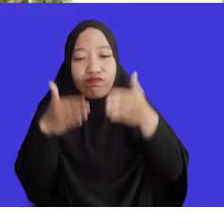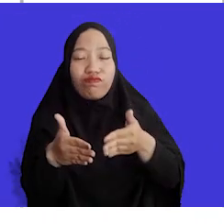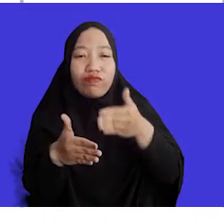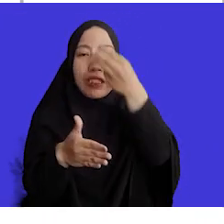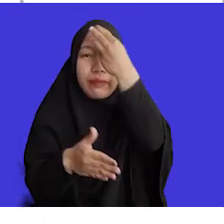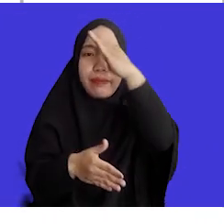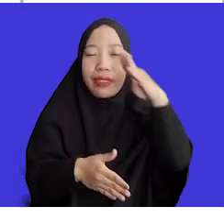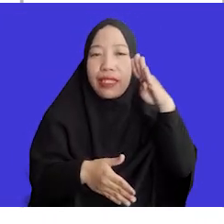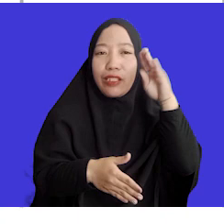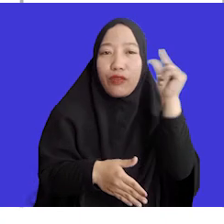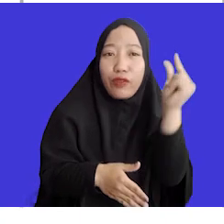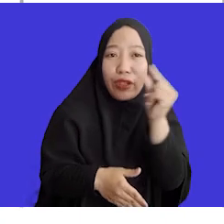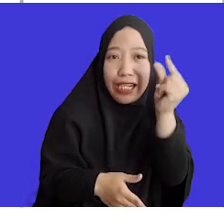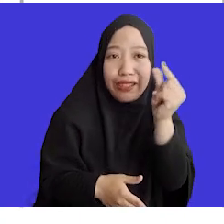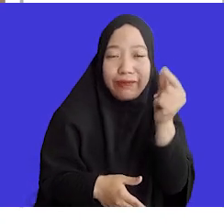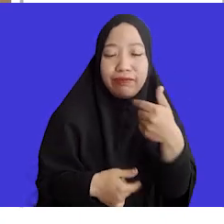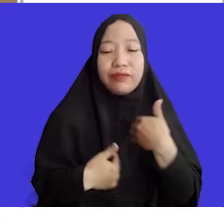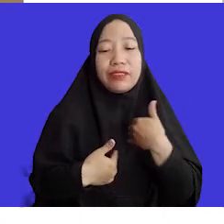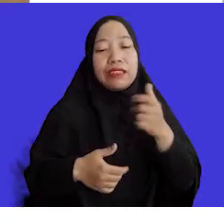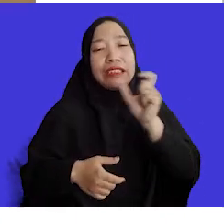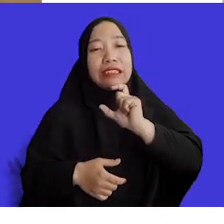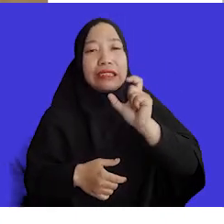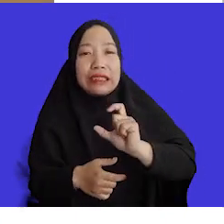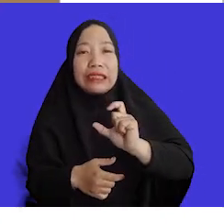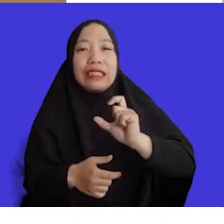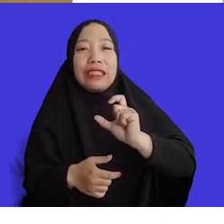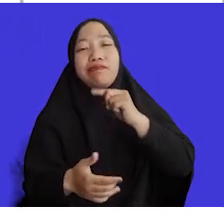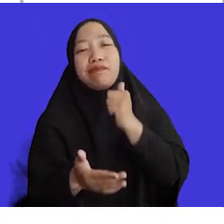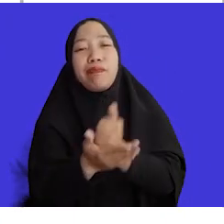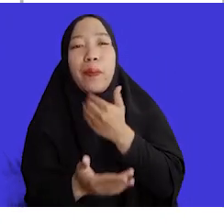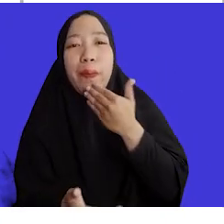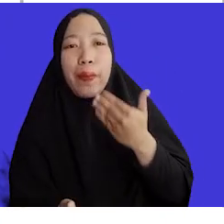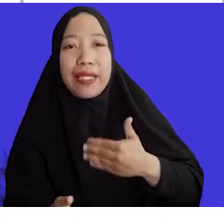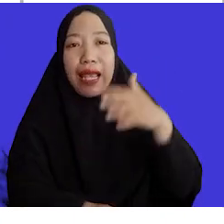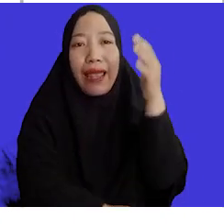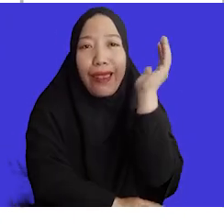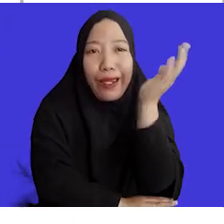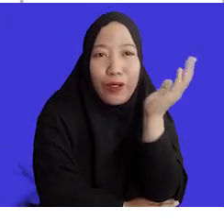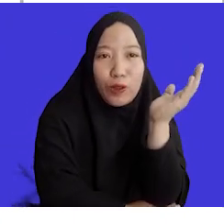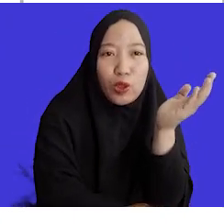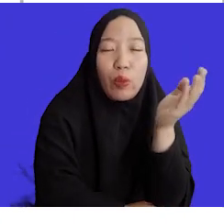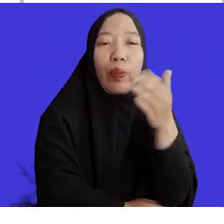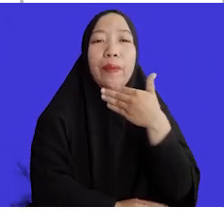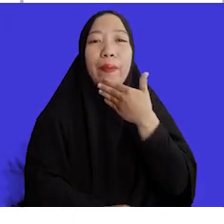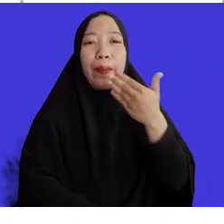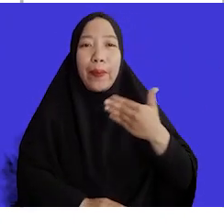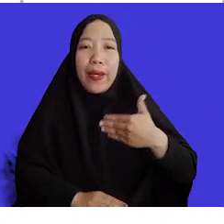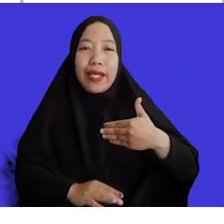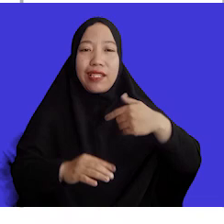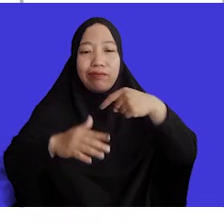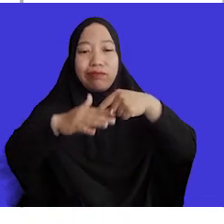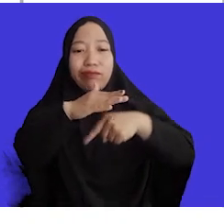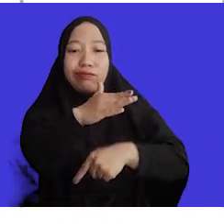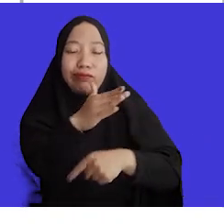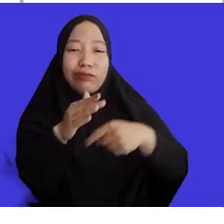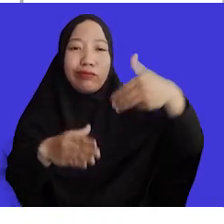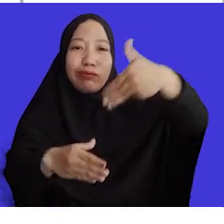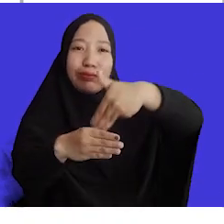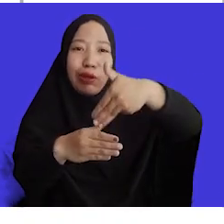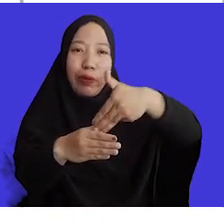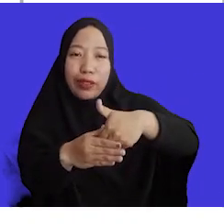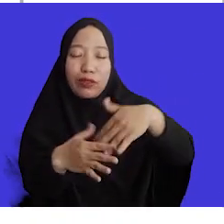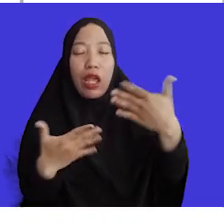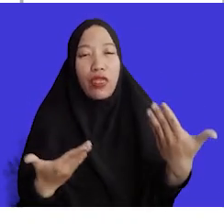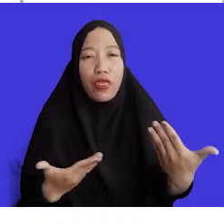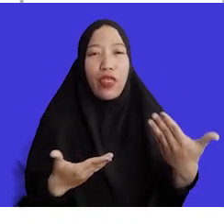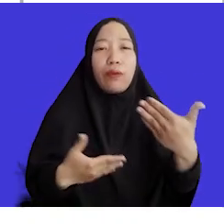itu, bentuk layanan profesional ahli bahasa antara lain, narasumber kebahasaan di Bawaslu Kaltim, ahli